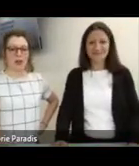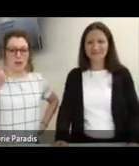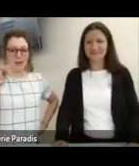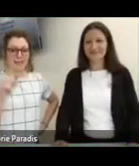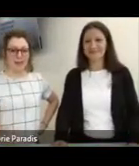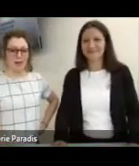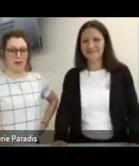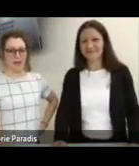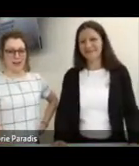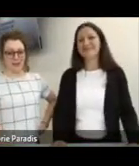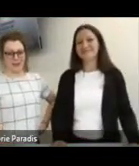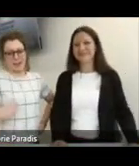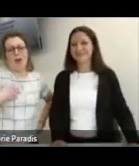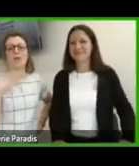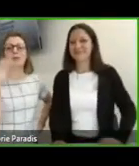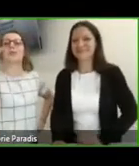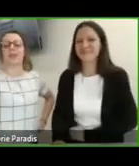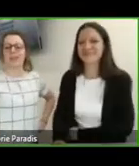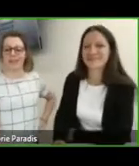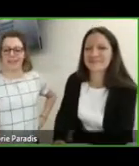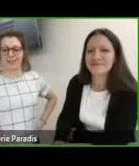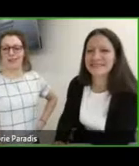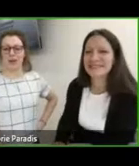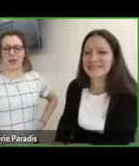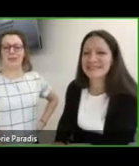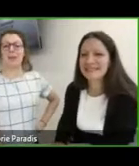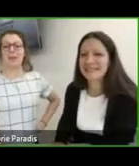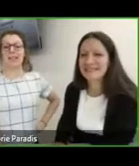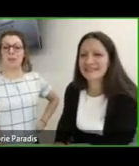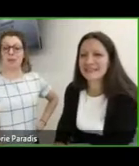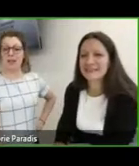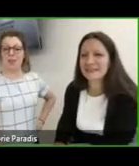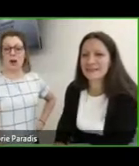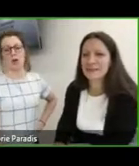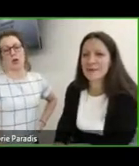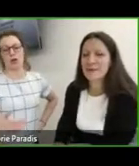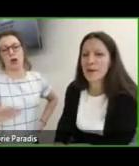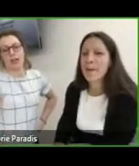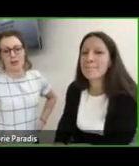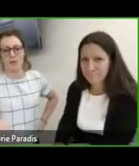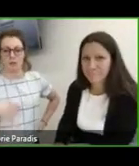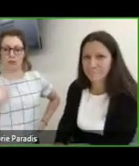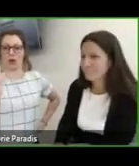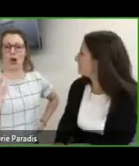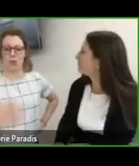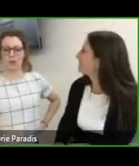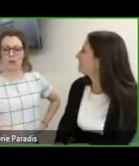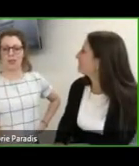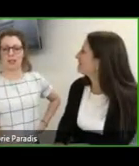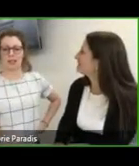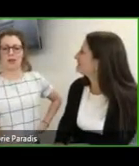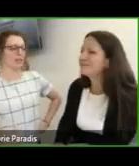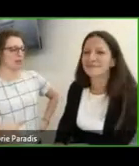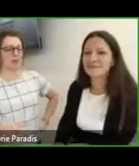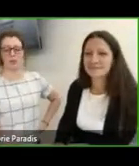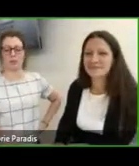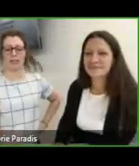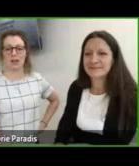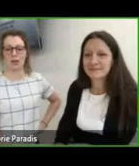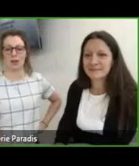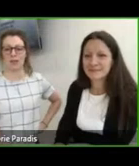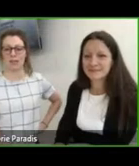Donc, maintenant, on va vous inviter, inviter à participer finalement à un sondage. Là, on va vous reposer une autre question. Annie